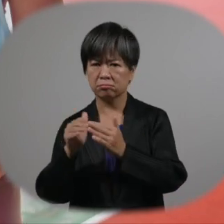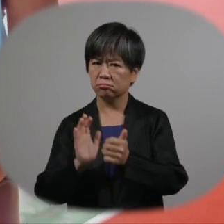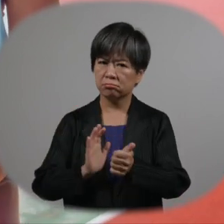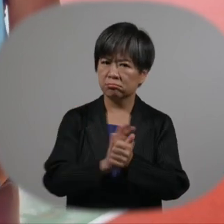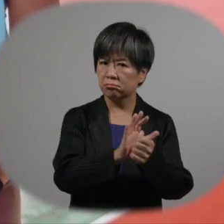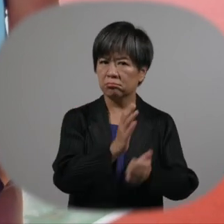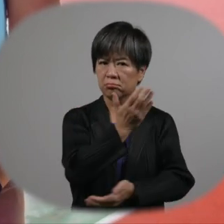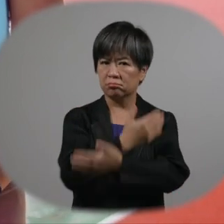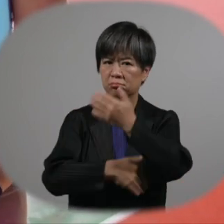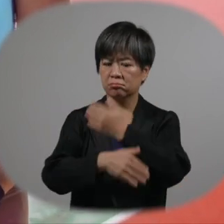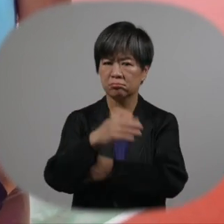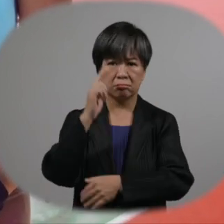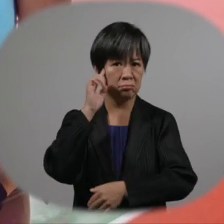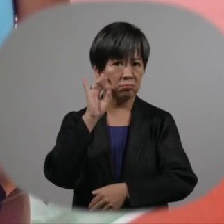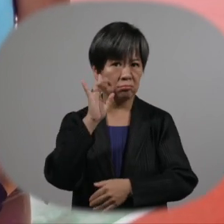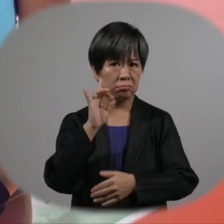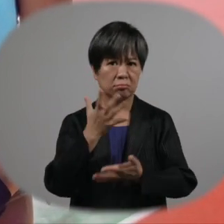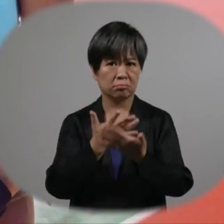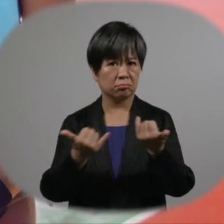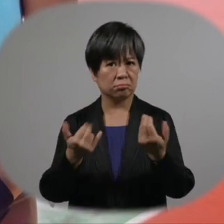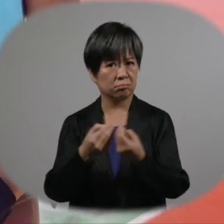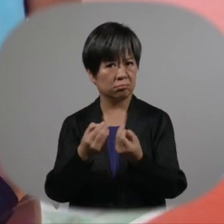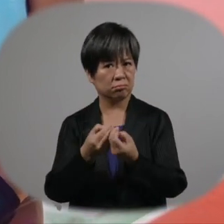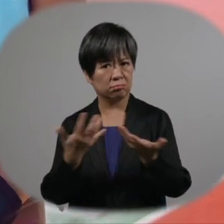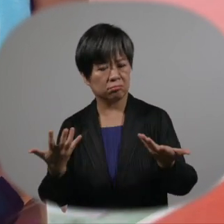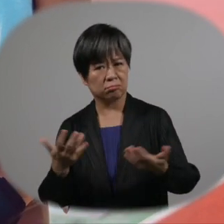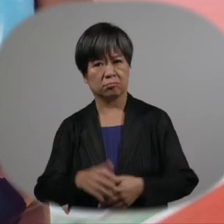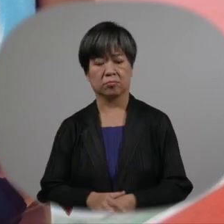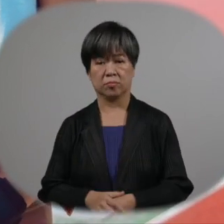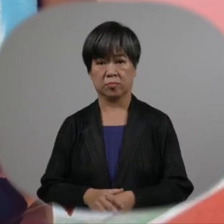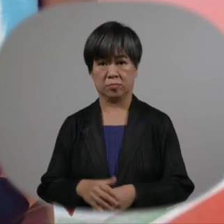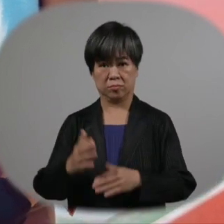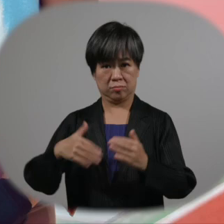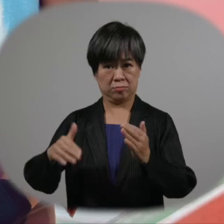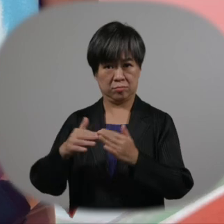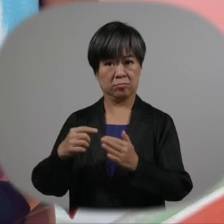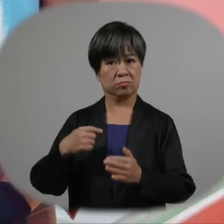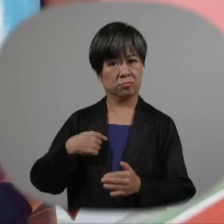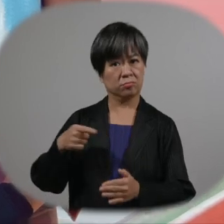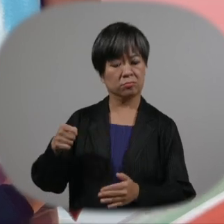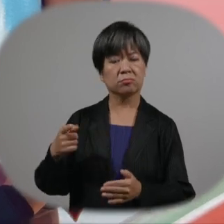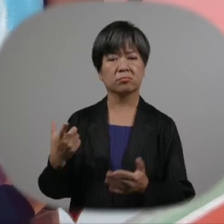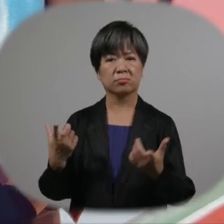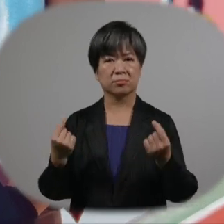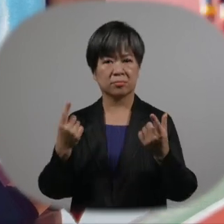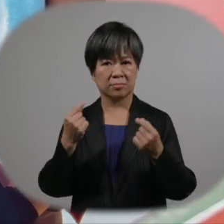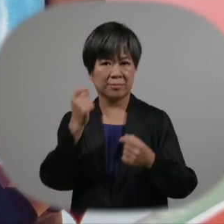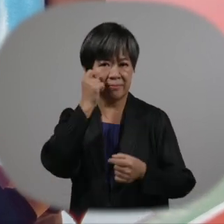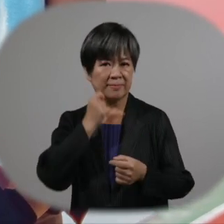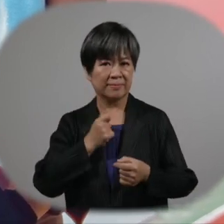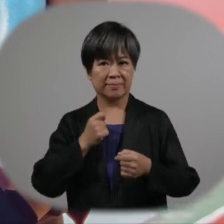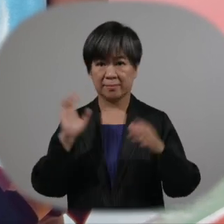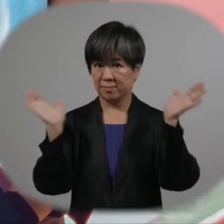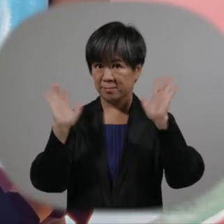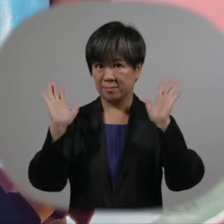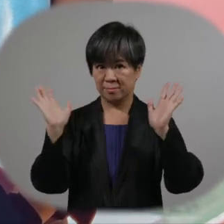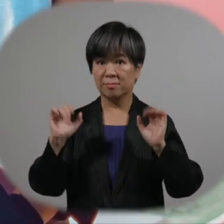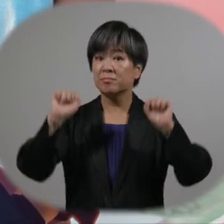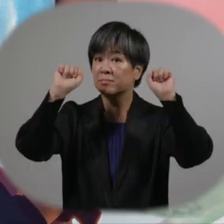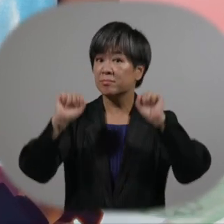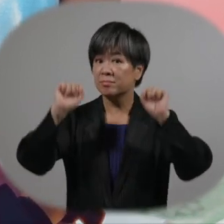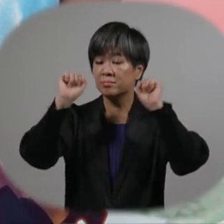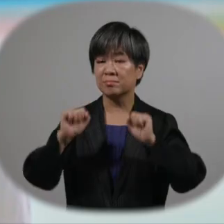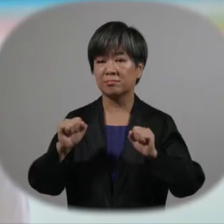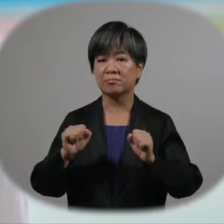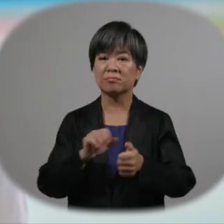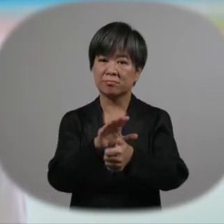心障碍的同学呢？ 学校跟我们这边非常喜欢小朋友透过运动的方式来